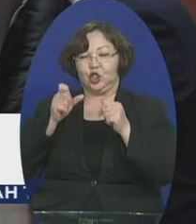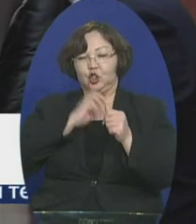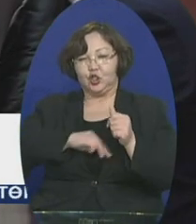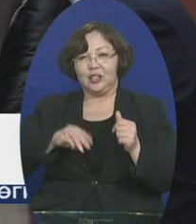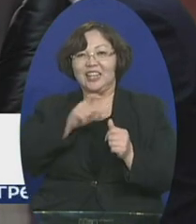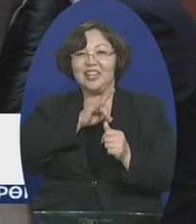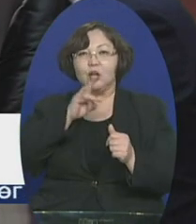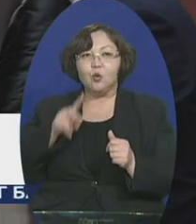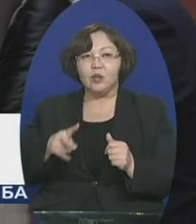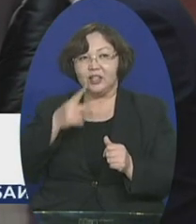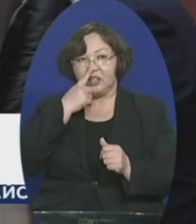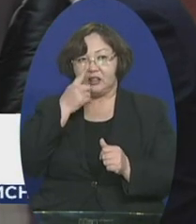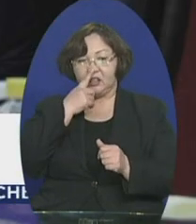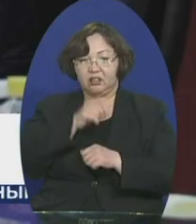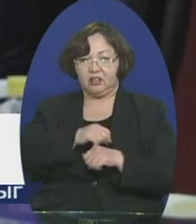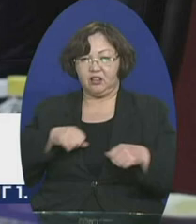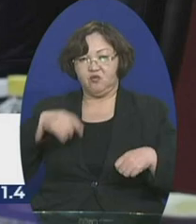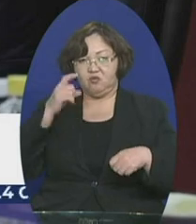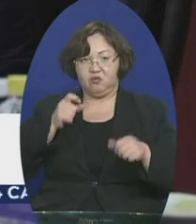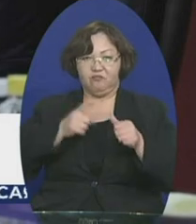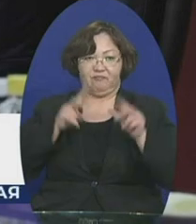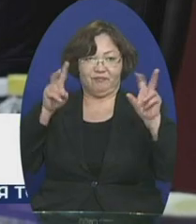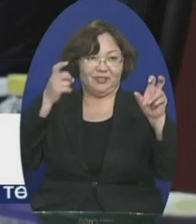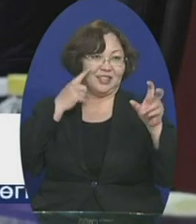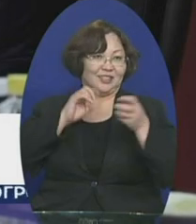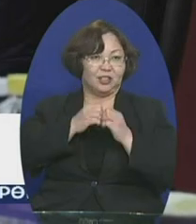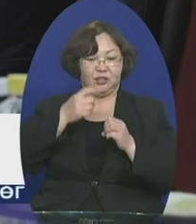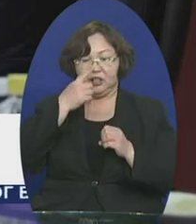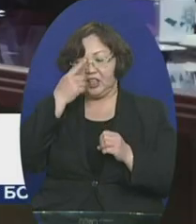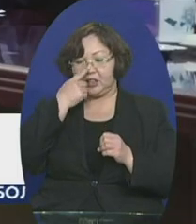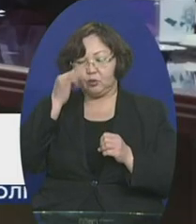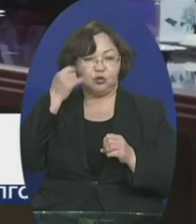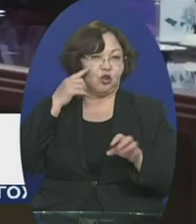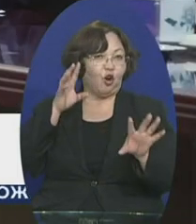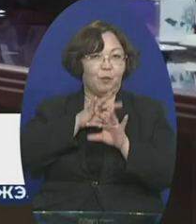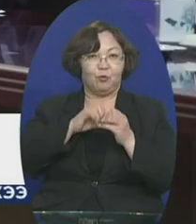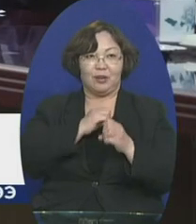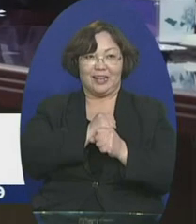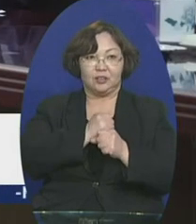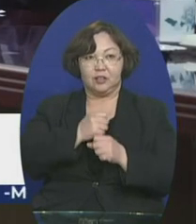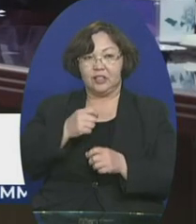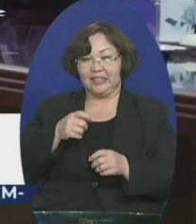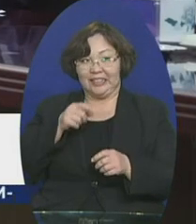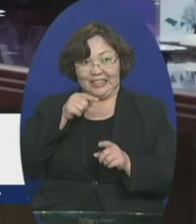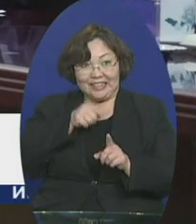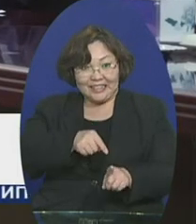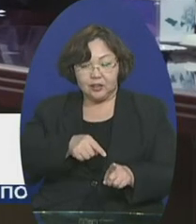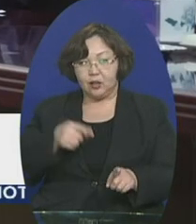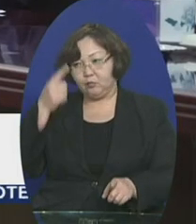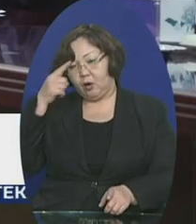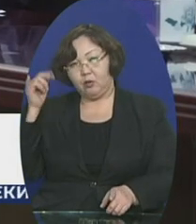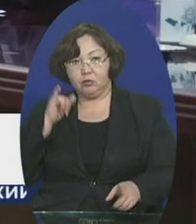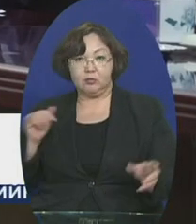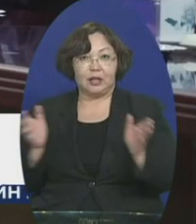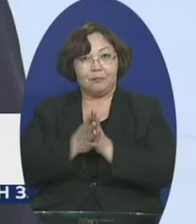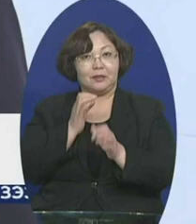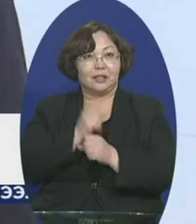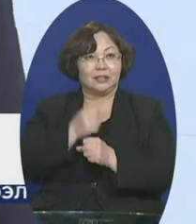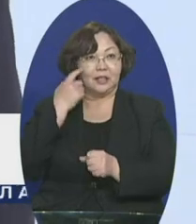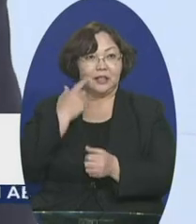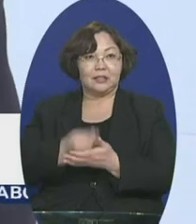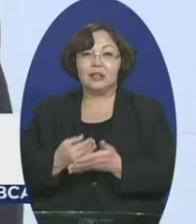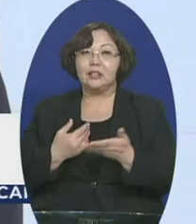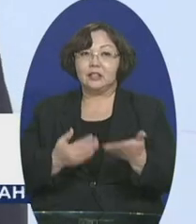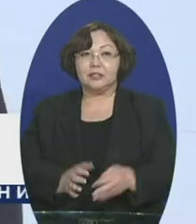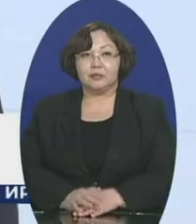ихээхэн нөлсөн байна. Манай улс ч мөн эрүүл Монгол хүн хөтөлбөрийг хэрэгжүүлж байгаа тул энэ жин чиглэлд хамтран ажиллах саналыг дэвшүүлээд байна.